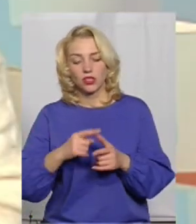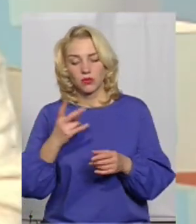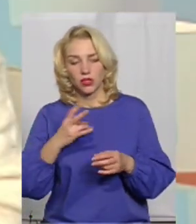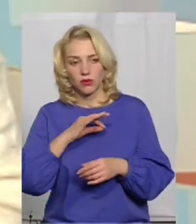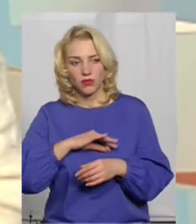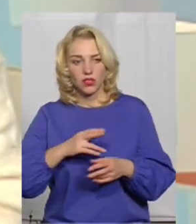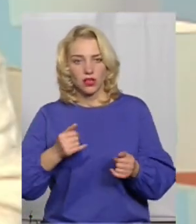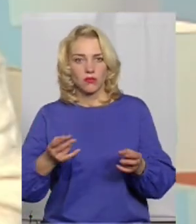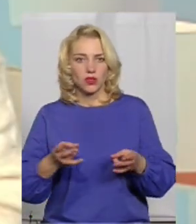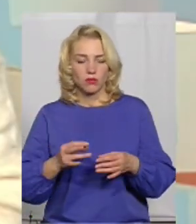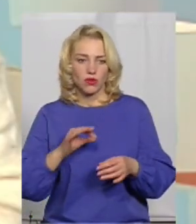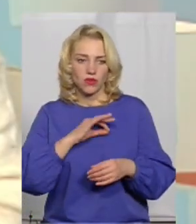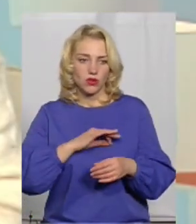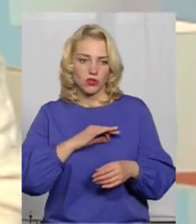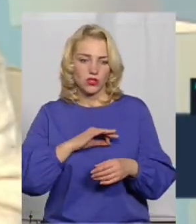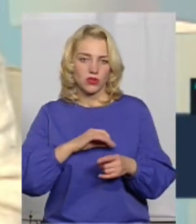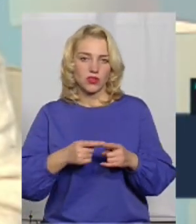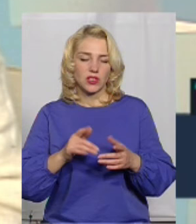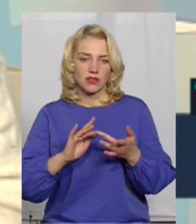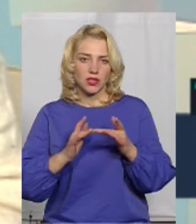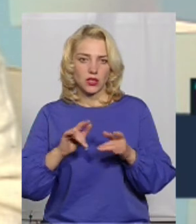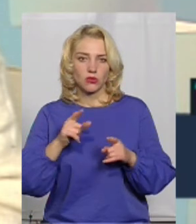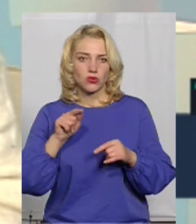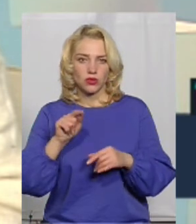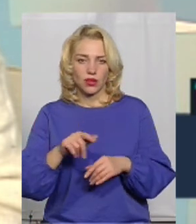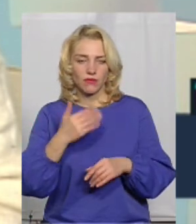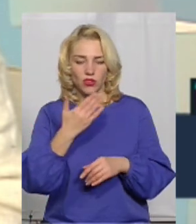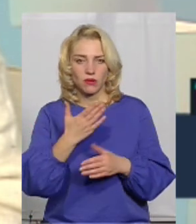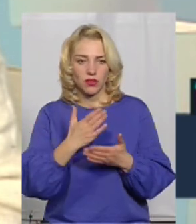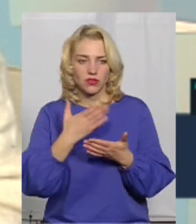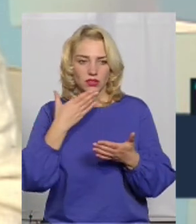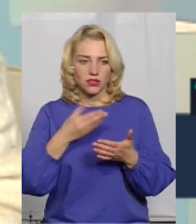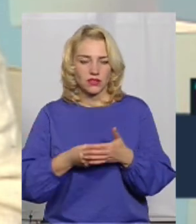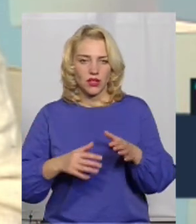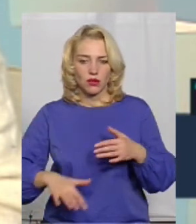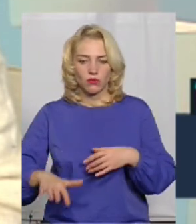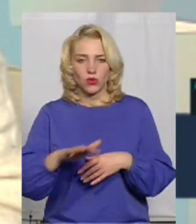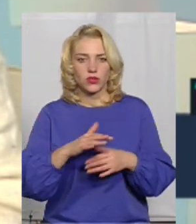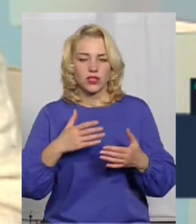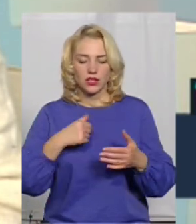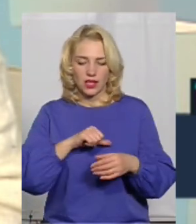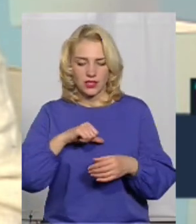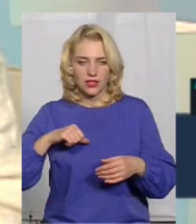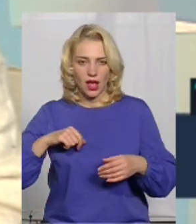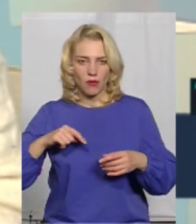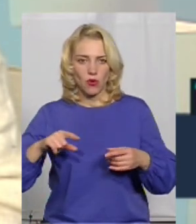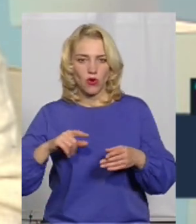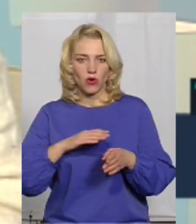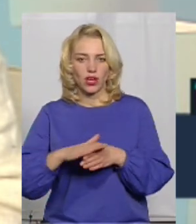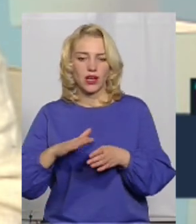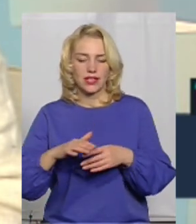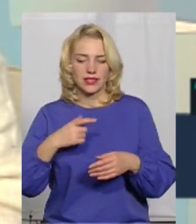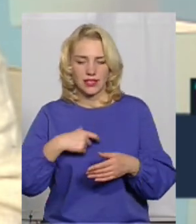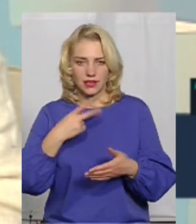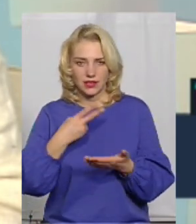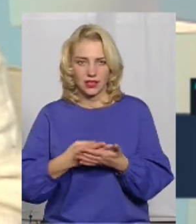використовувати? Також потрібно використовувати соціальні мережі через те, що там вони вже мають свій якийсь певний простір для самореалізації. І окрім тих звиклих соціальних